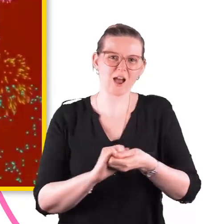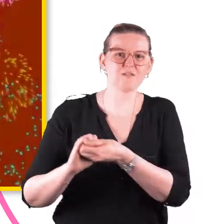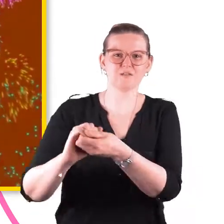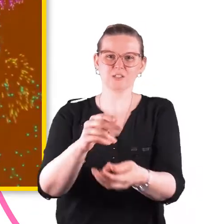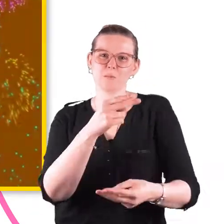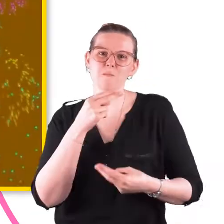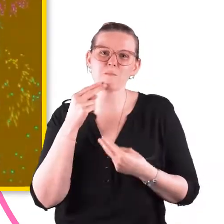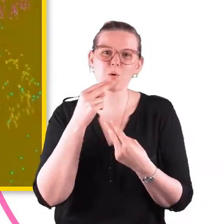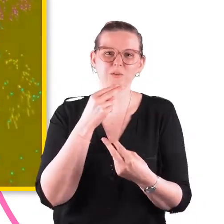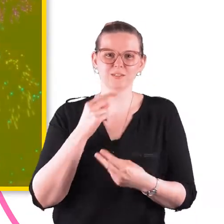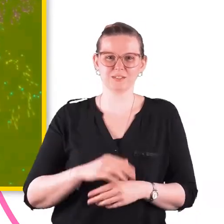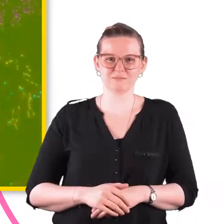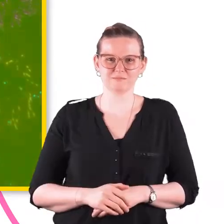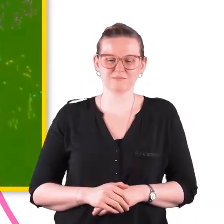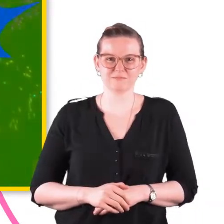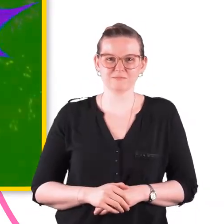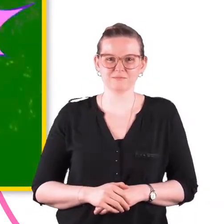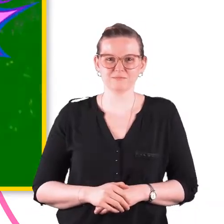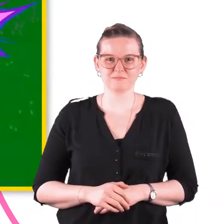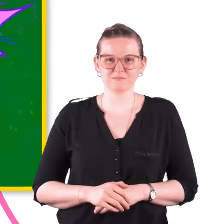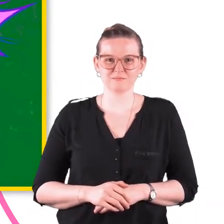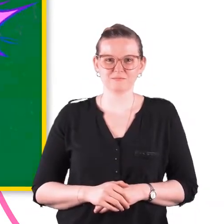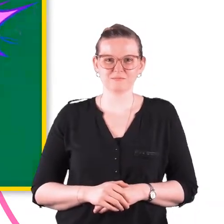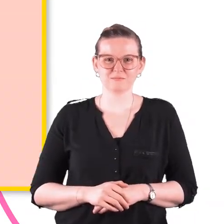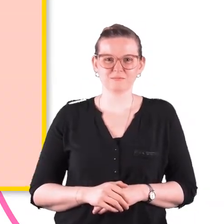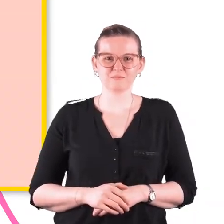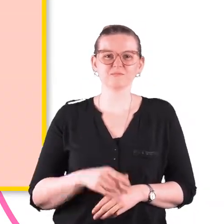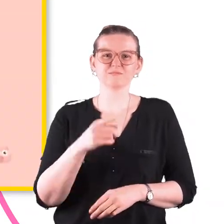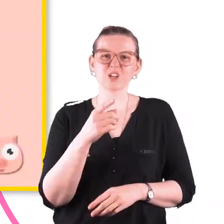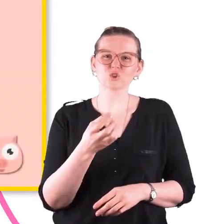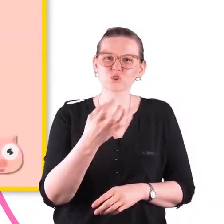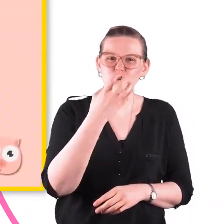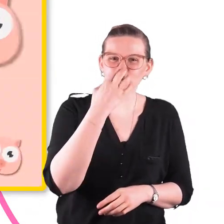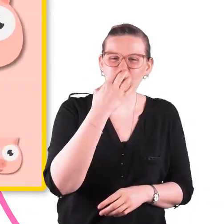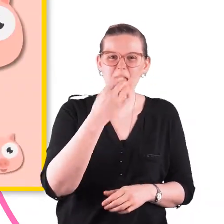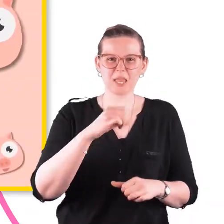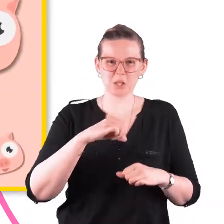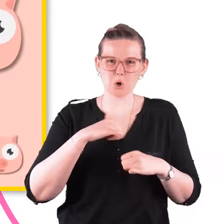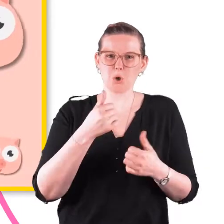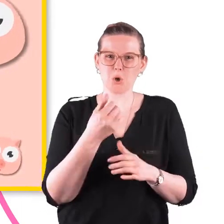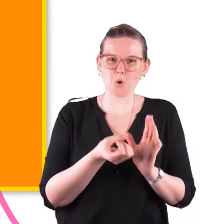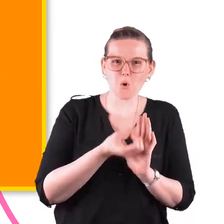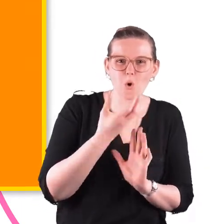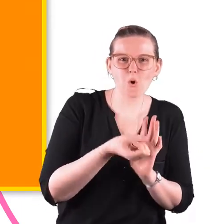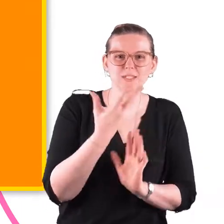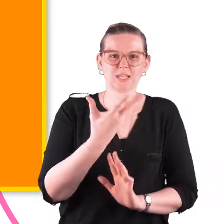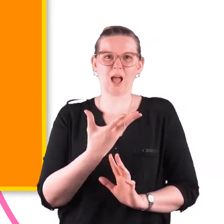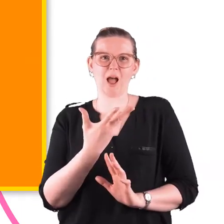Unsere Freundschaft, die ist uns. Rosa ist das